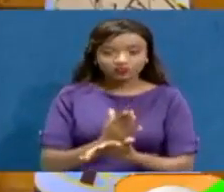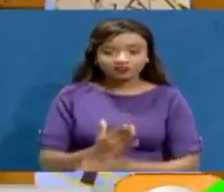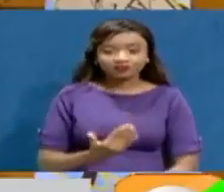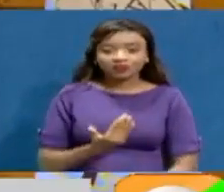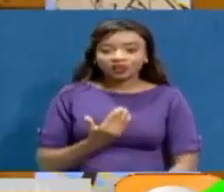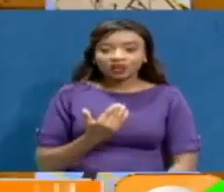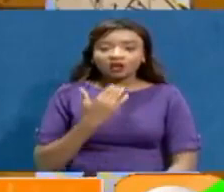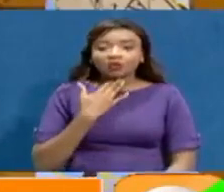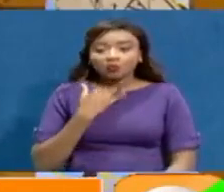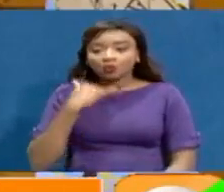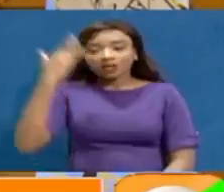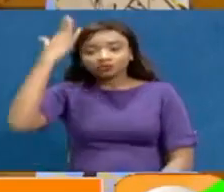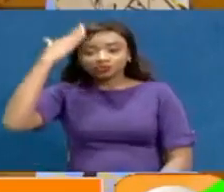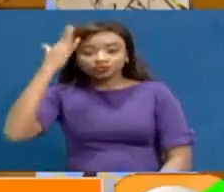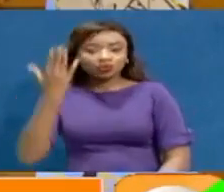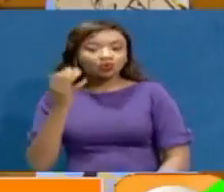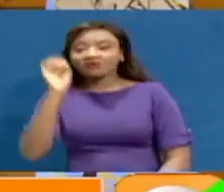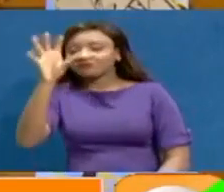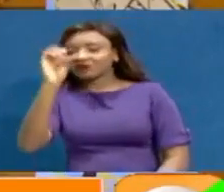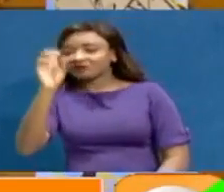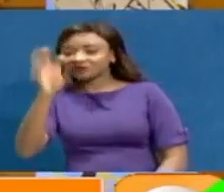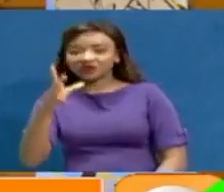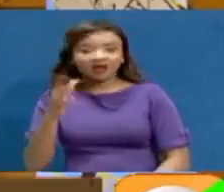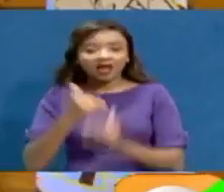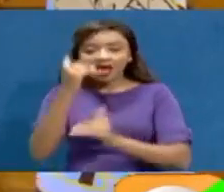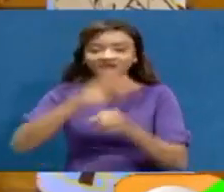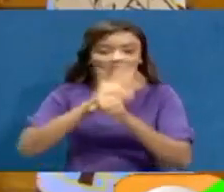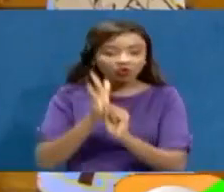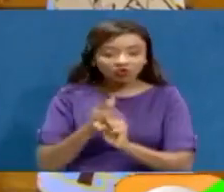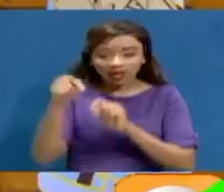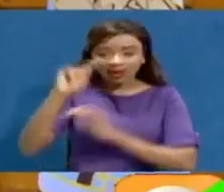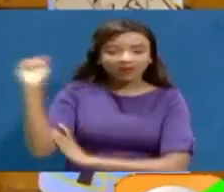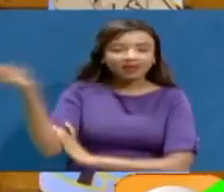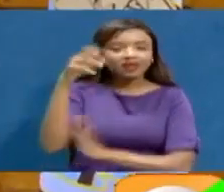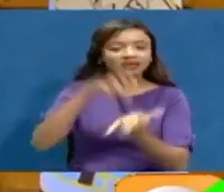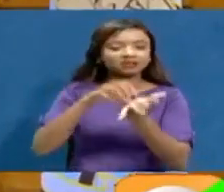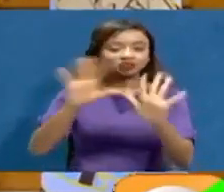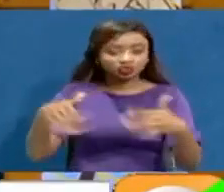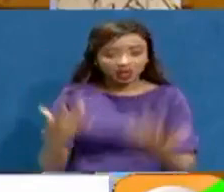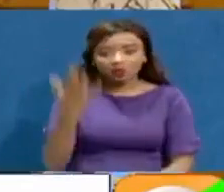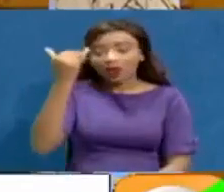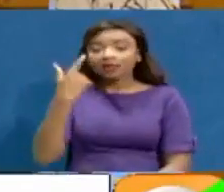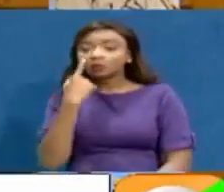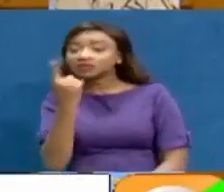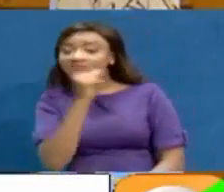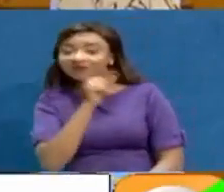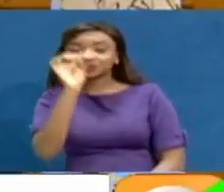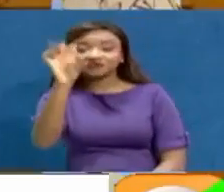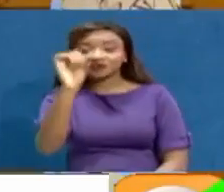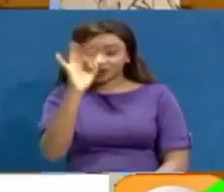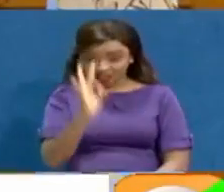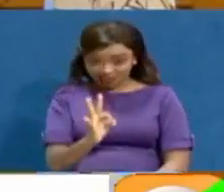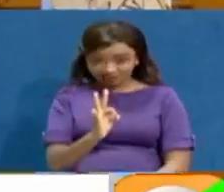Kenya's post-COVID future because this is a future that we can see if